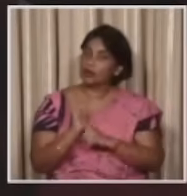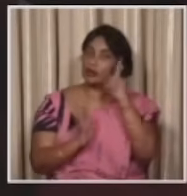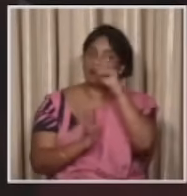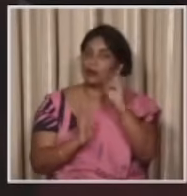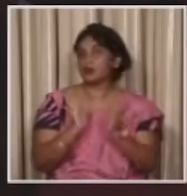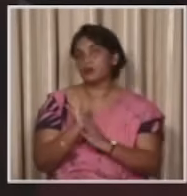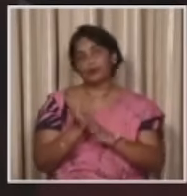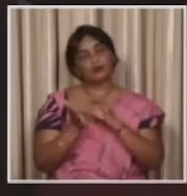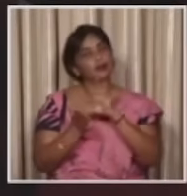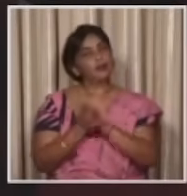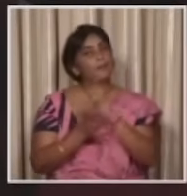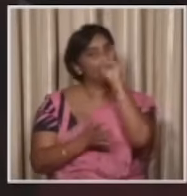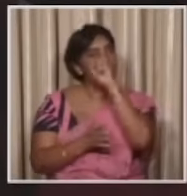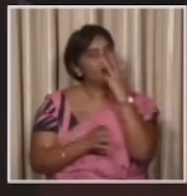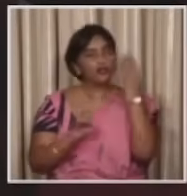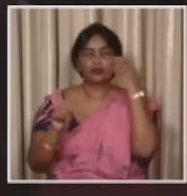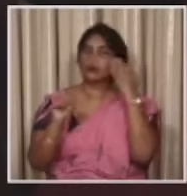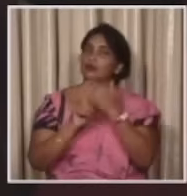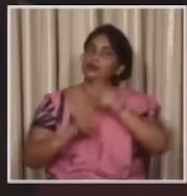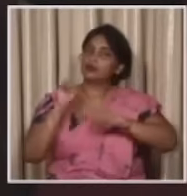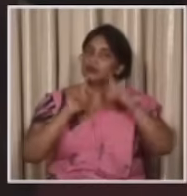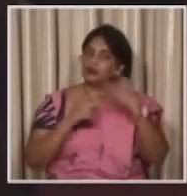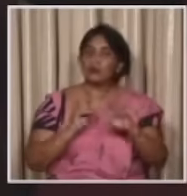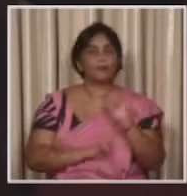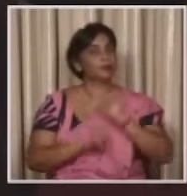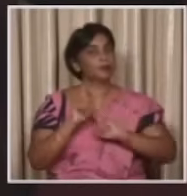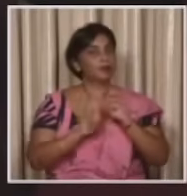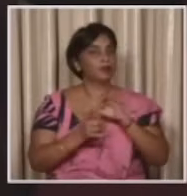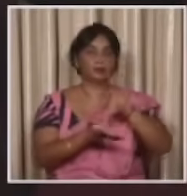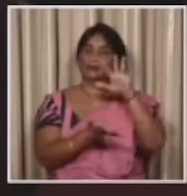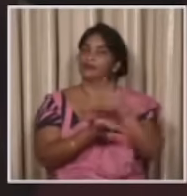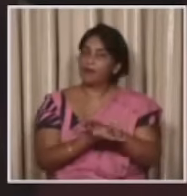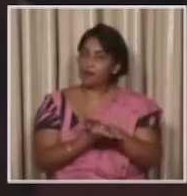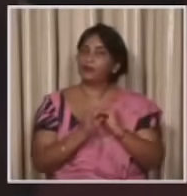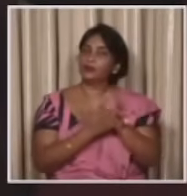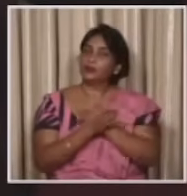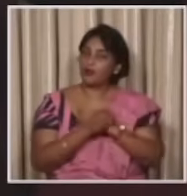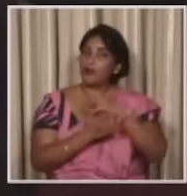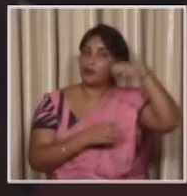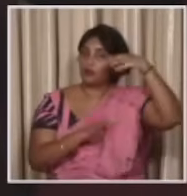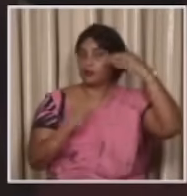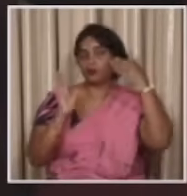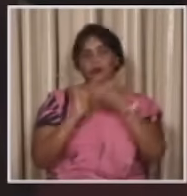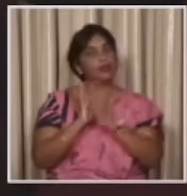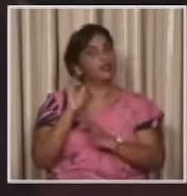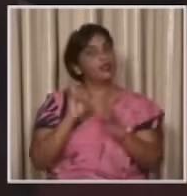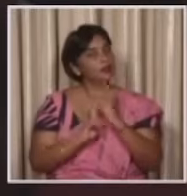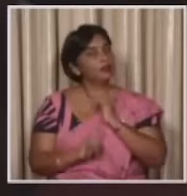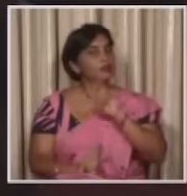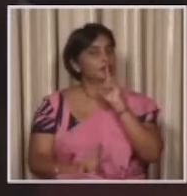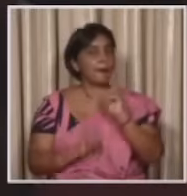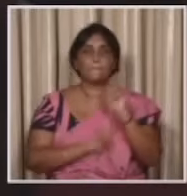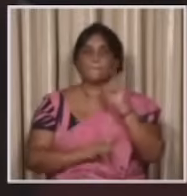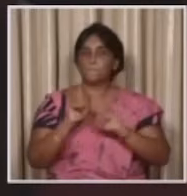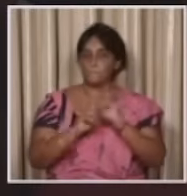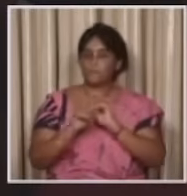පත් කරලා මාස 3ක් මේ පිළිබඳව සාකච්ඡා කරලා පාර්ලිමේන්තුව නියෝජනය කරපු සියලුම විදුලි බල ක්ෂේත්‍රයේ ඇමතිවරුන්ට ආරාධනා කරා